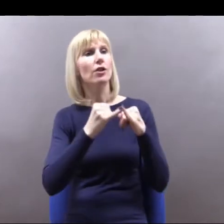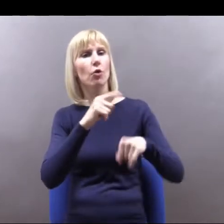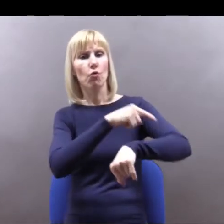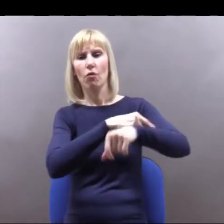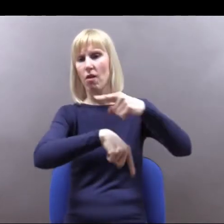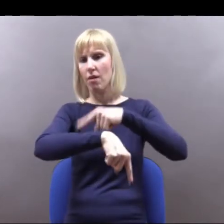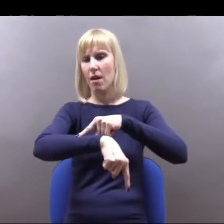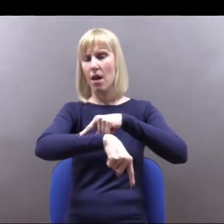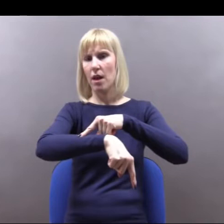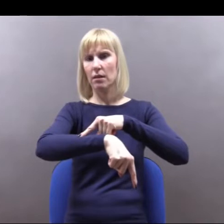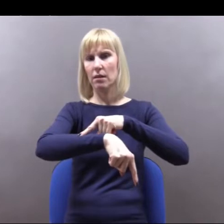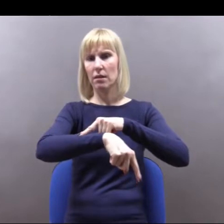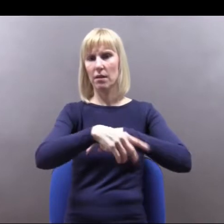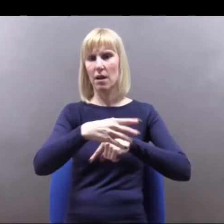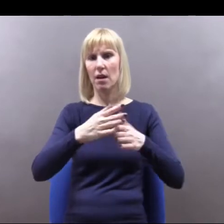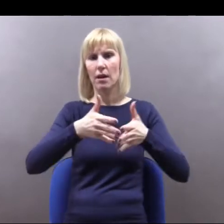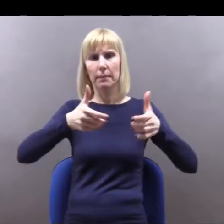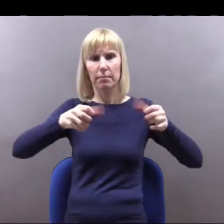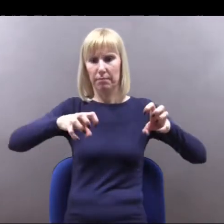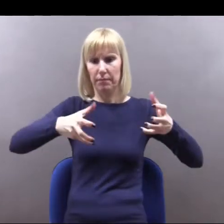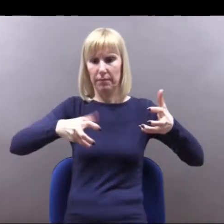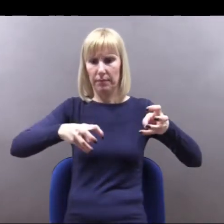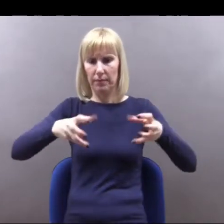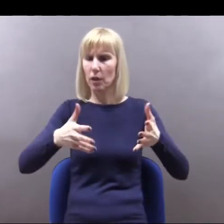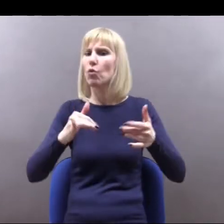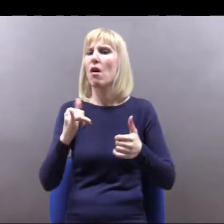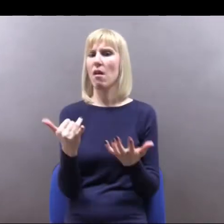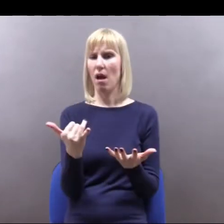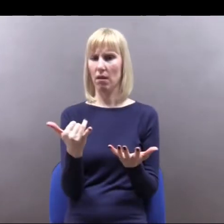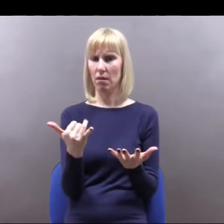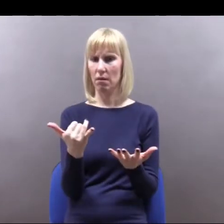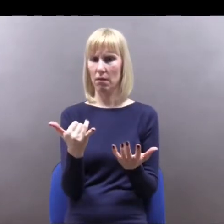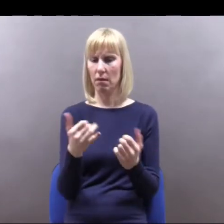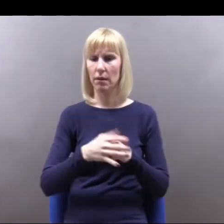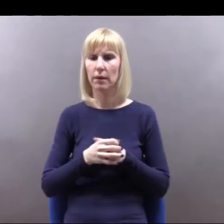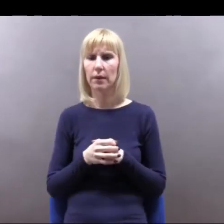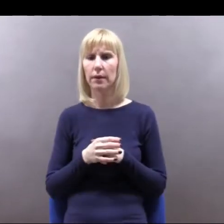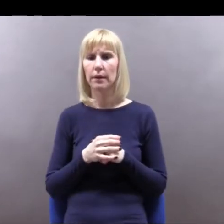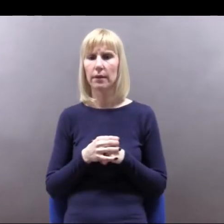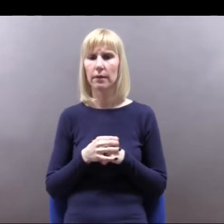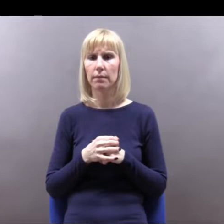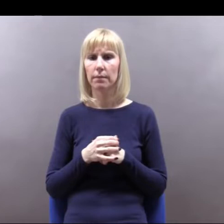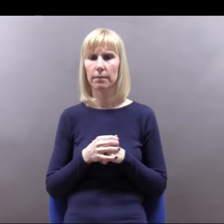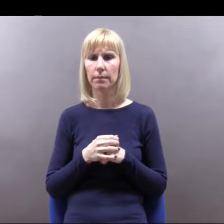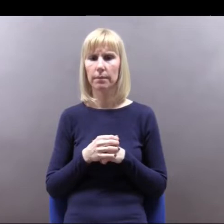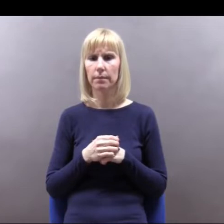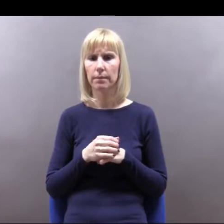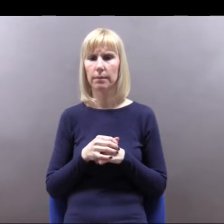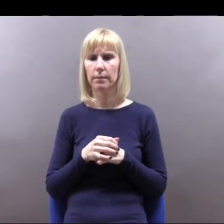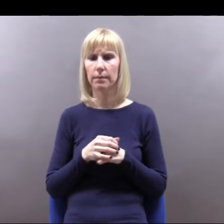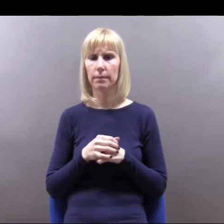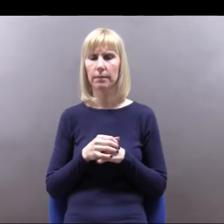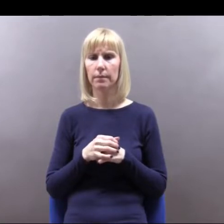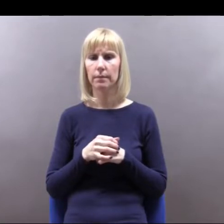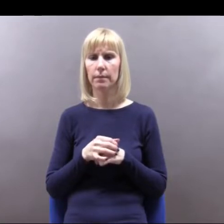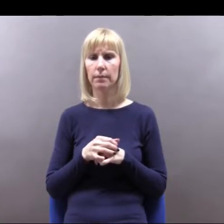zakresie, ale znam ludzi, którzy nie byliby w stanie, siedząc na wózku, no i też w pewnym sensie